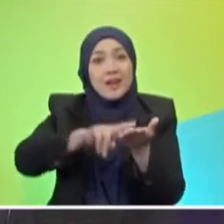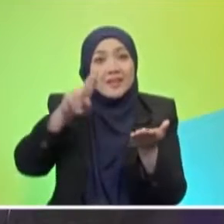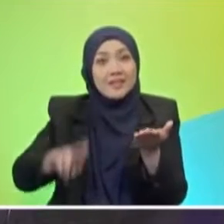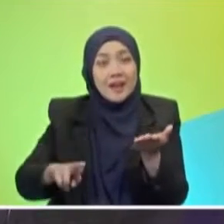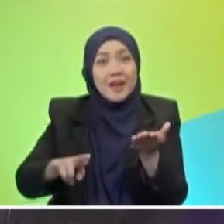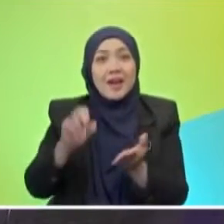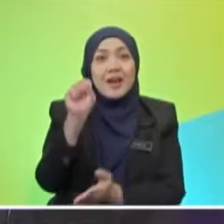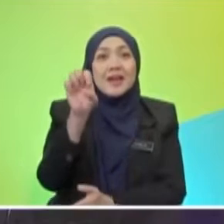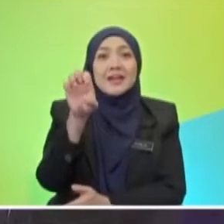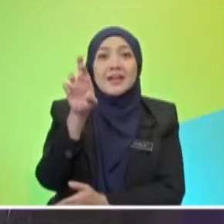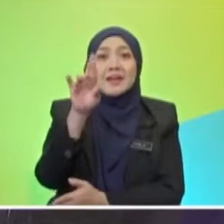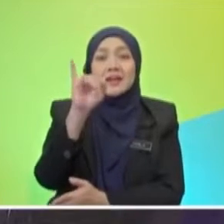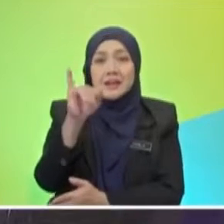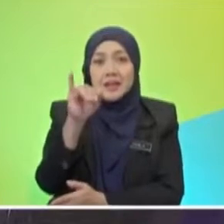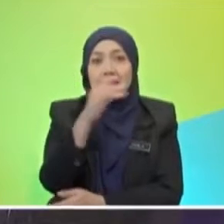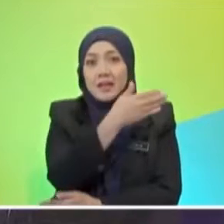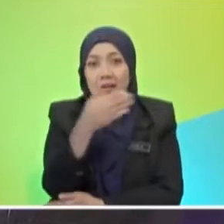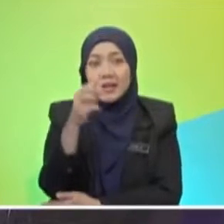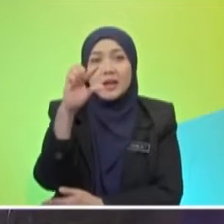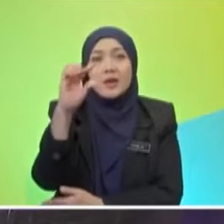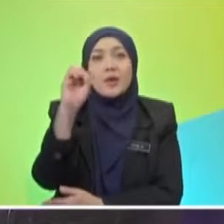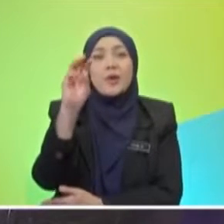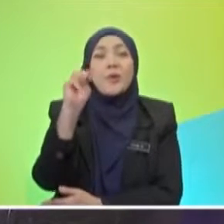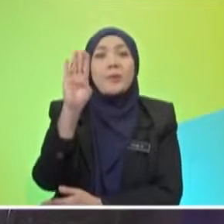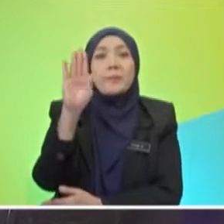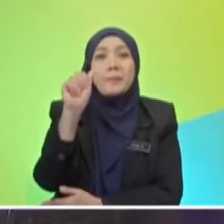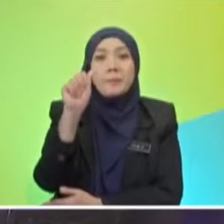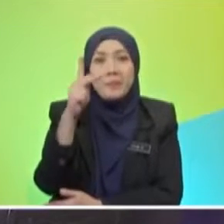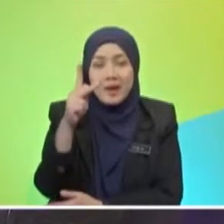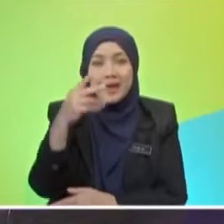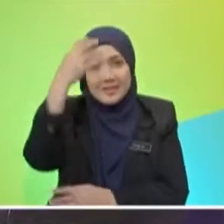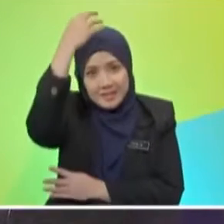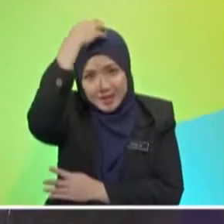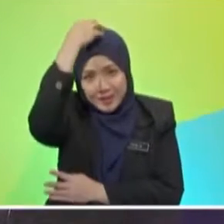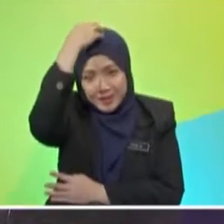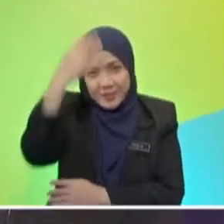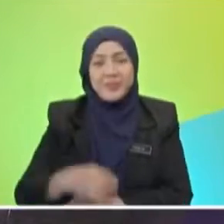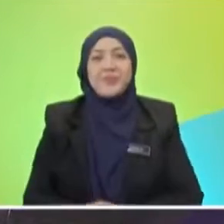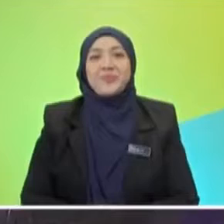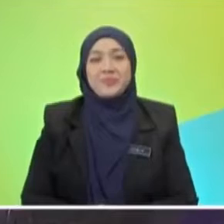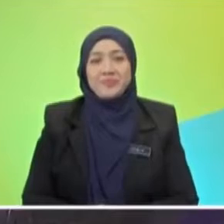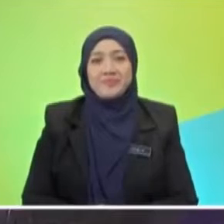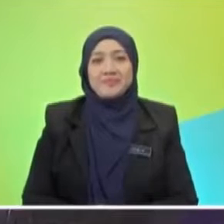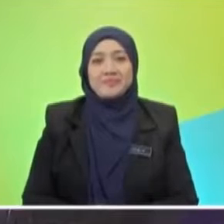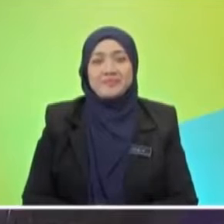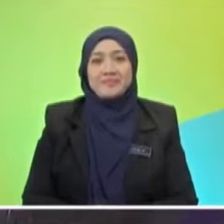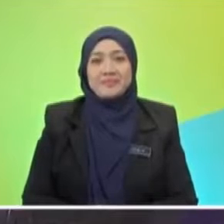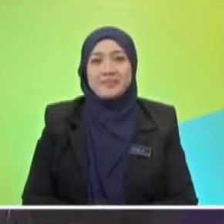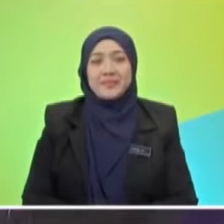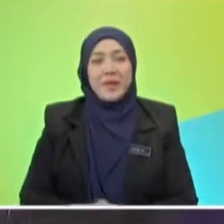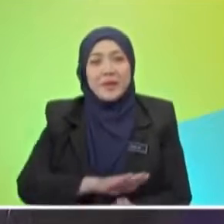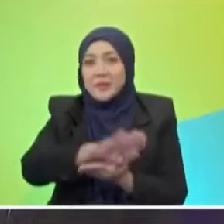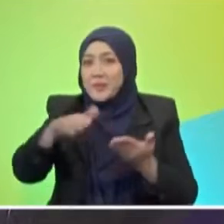Selangor. Assalamualaikum. Salam sejahtera kawan-kawan. Apa khabar semua? Wah,